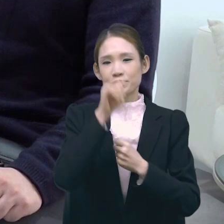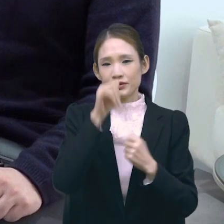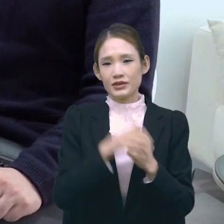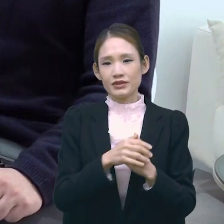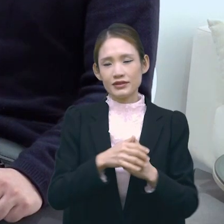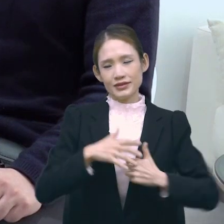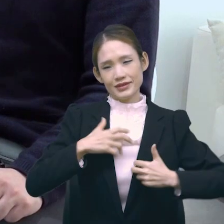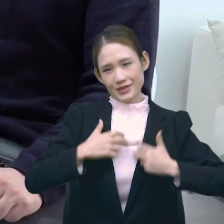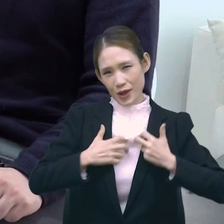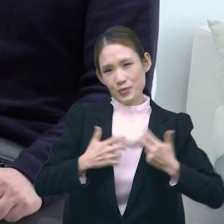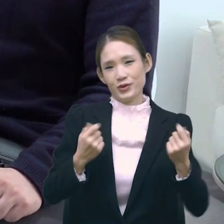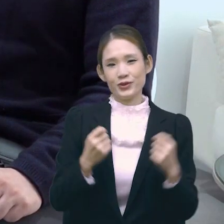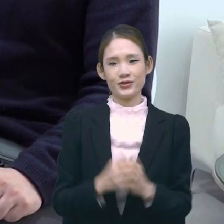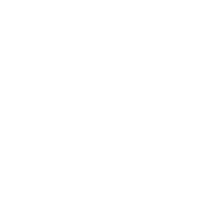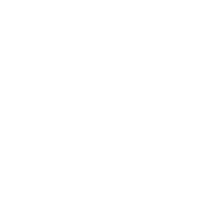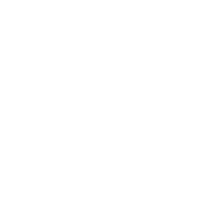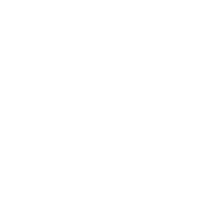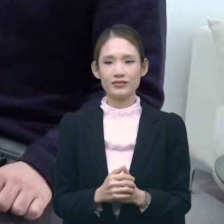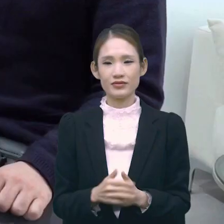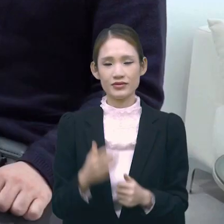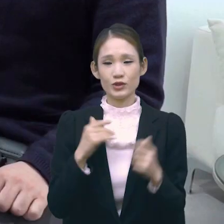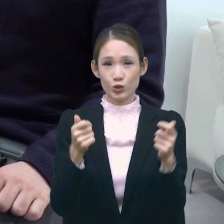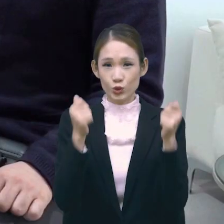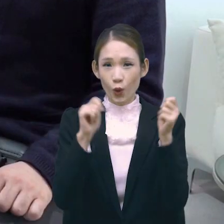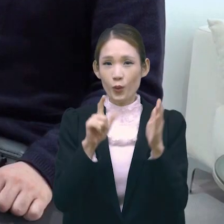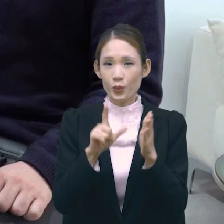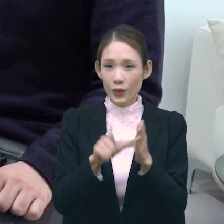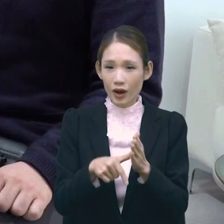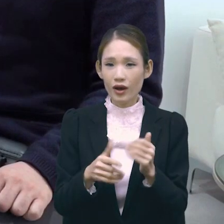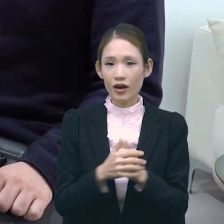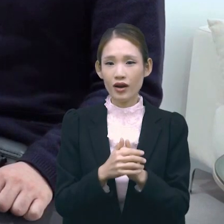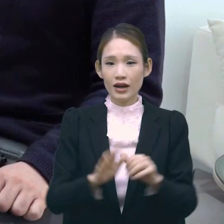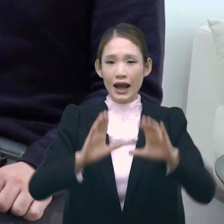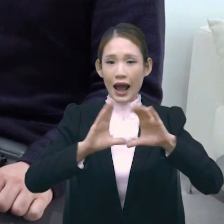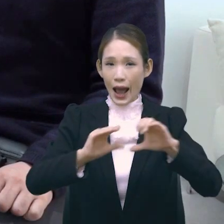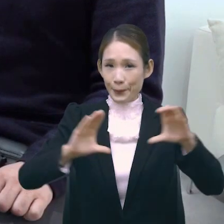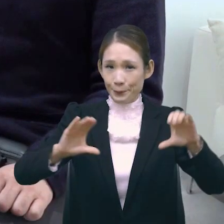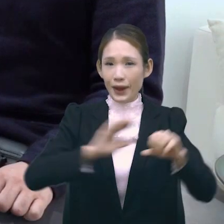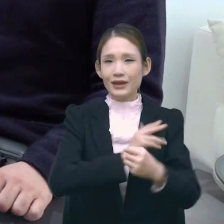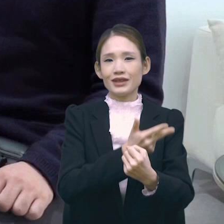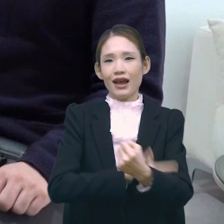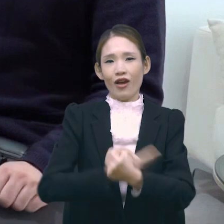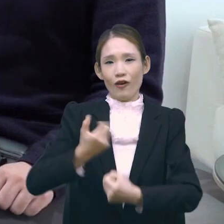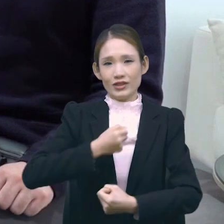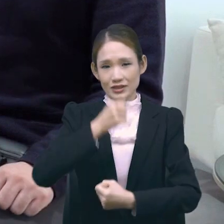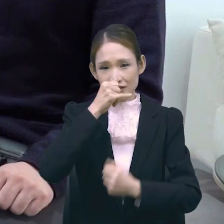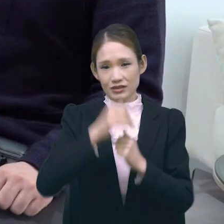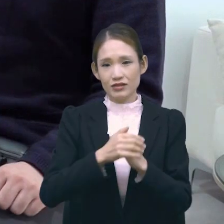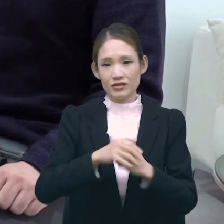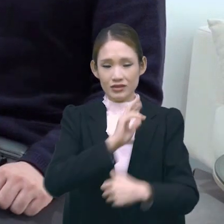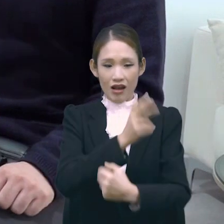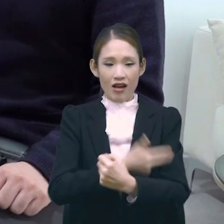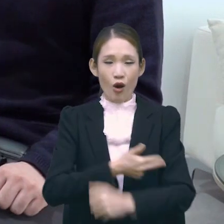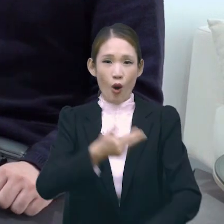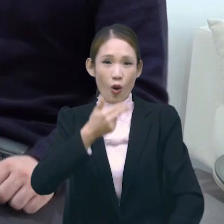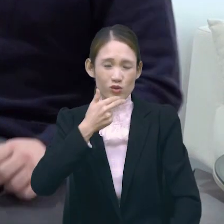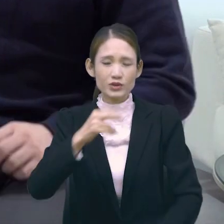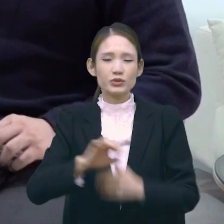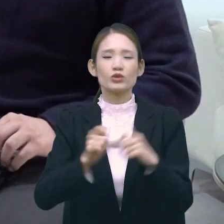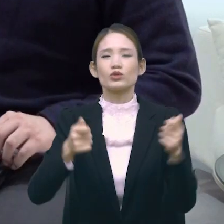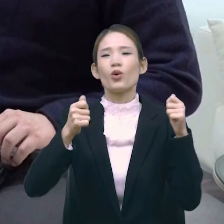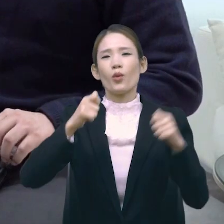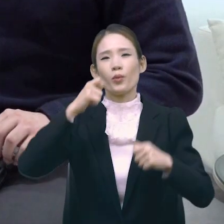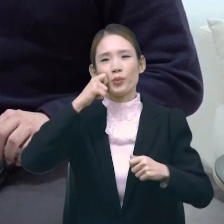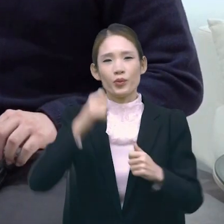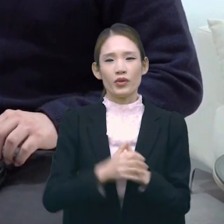의미 있었고 그 시간이 되게 재밌었던 것 같아요. 제가 졸업할 때는 다 안마사 자격증이 있었어요. 안마사 자격증이 없으면 졸업을 할 수가 없었던 것